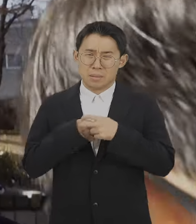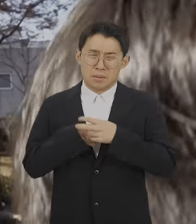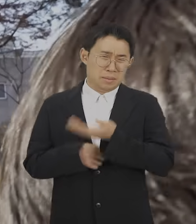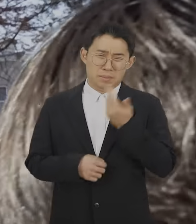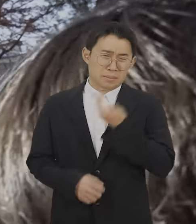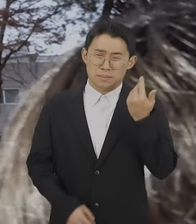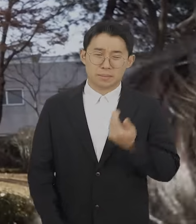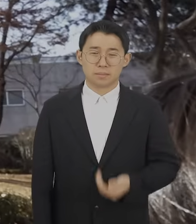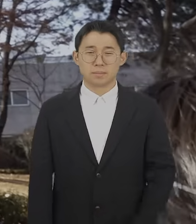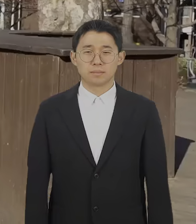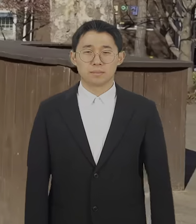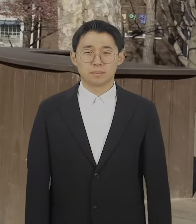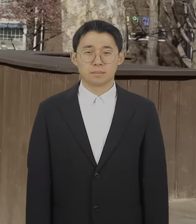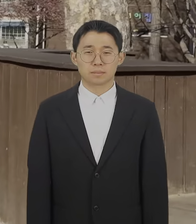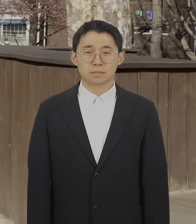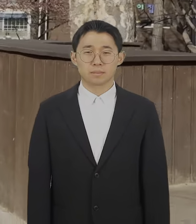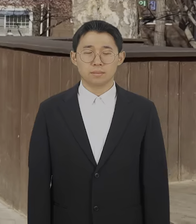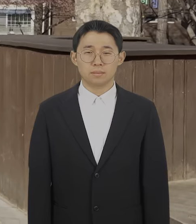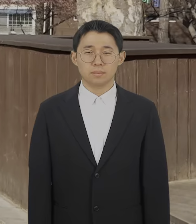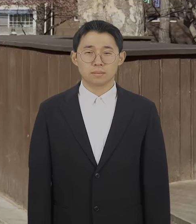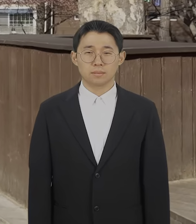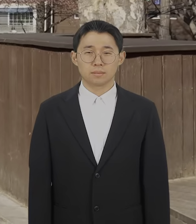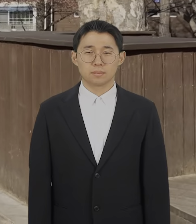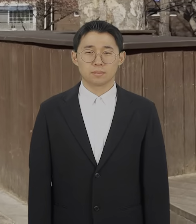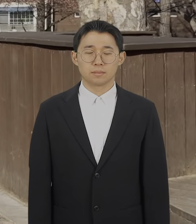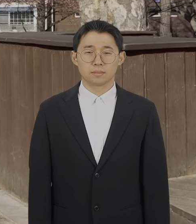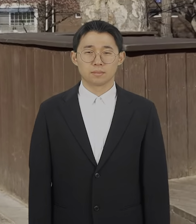괜찮아? 얼른 병원 가자.